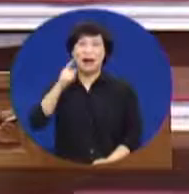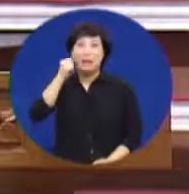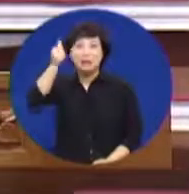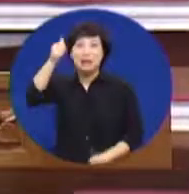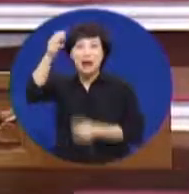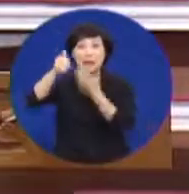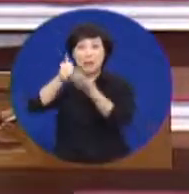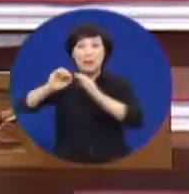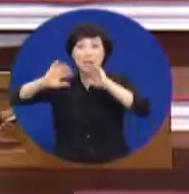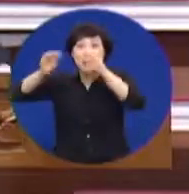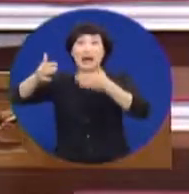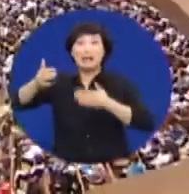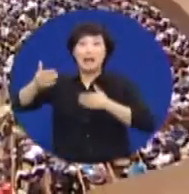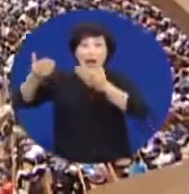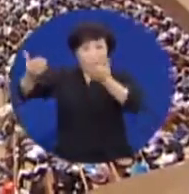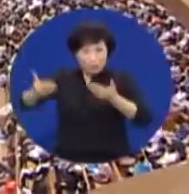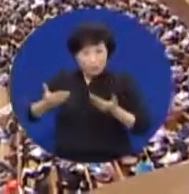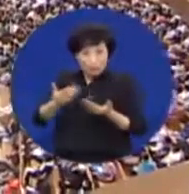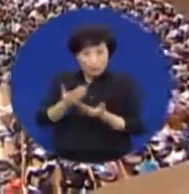아버지 나라를 주세요.